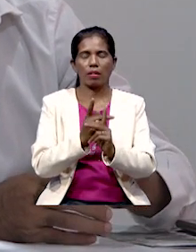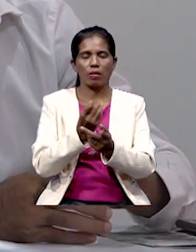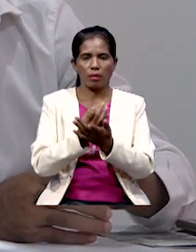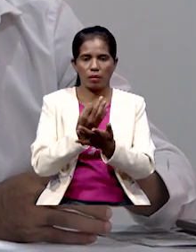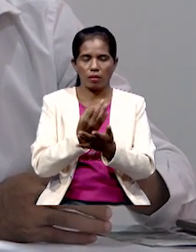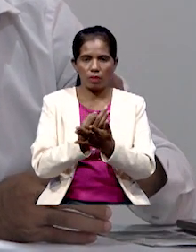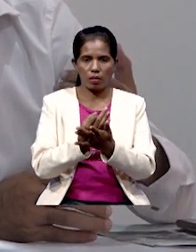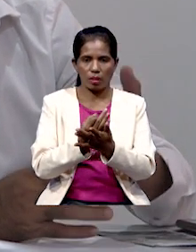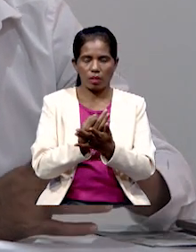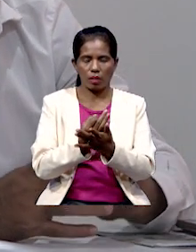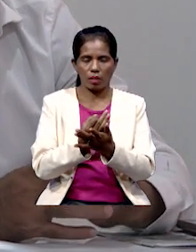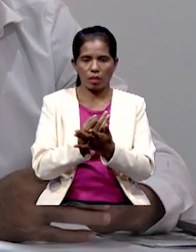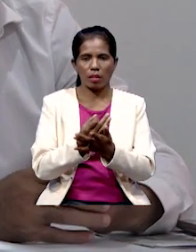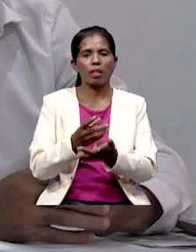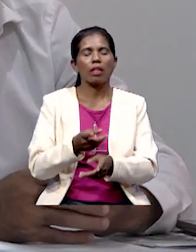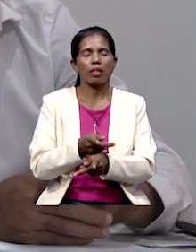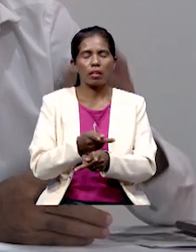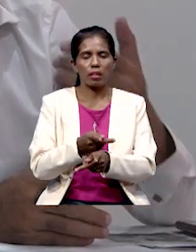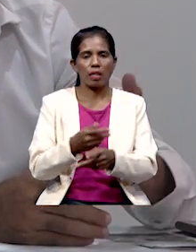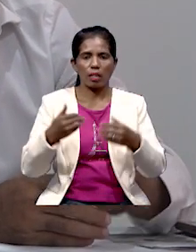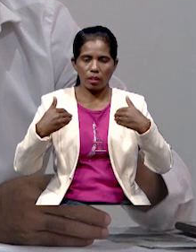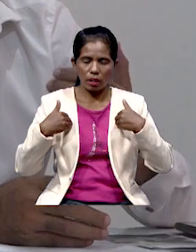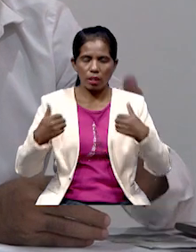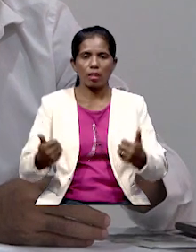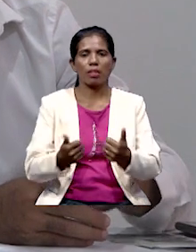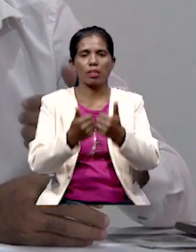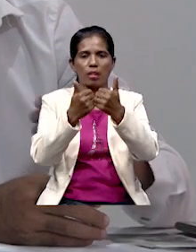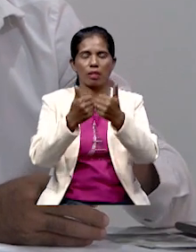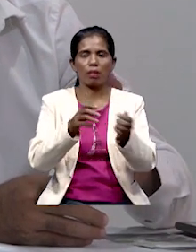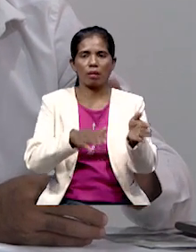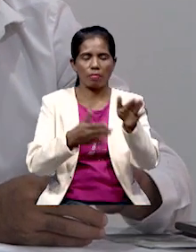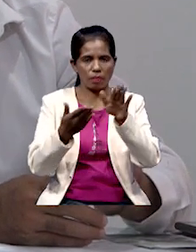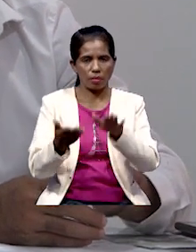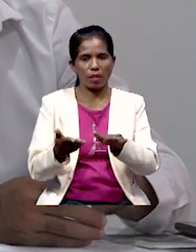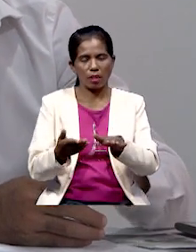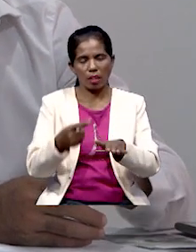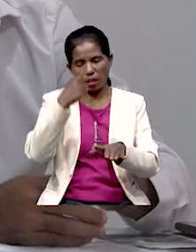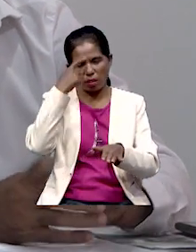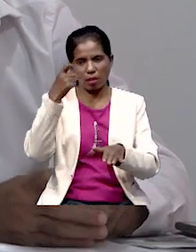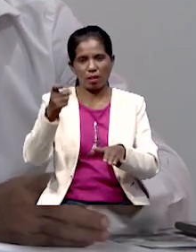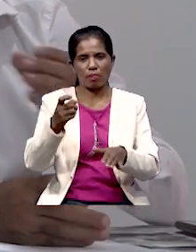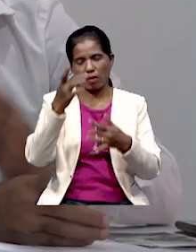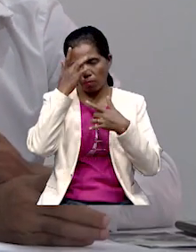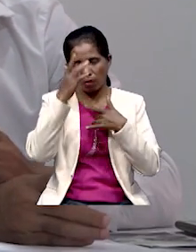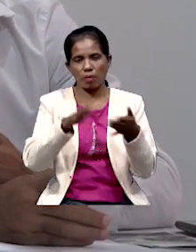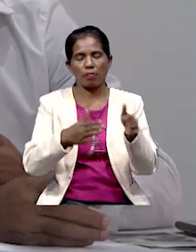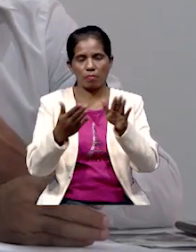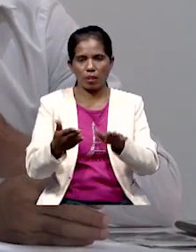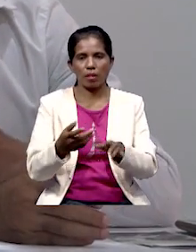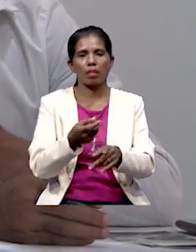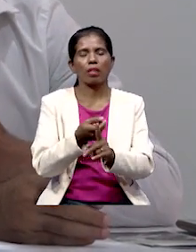de hanes nia de ia desastre ruma mate tamba acidente o mate tamba moras ne mak parte